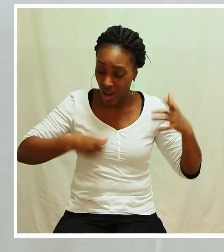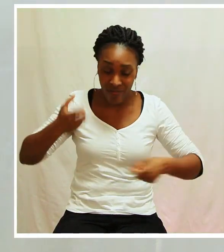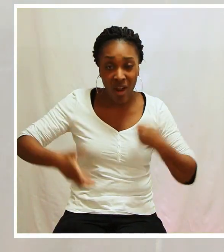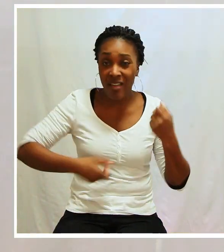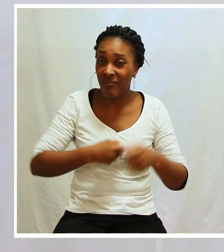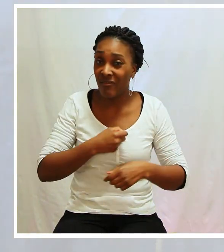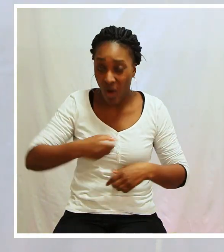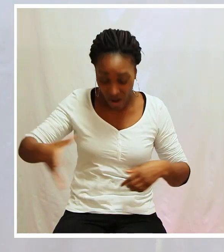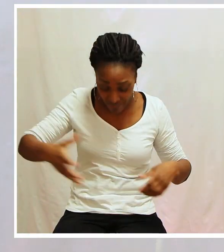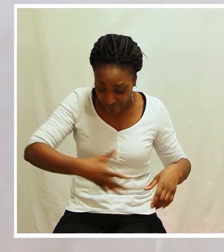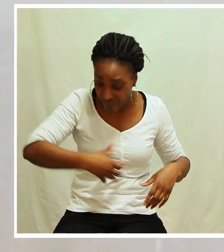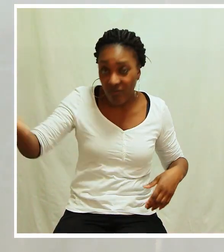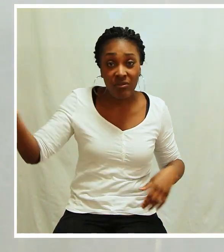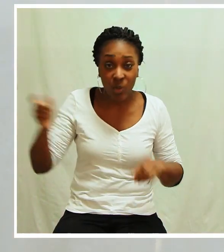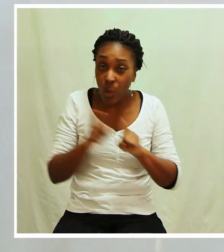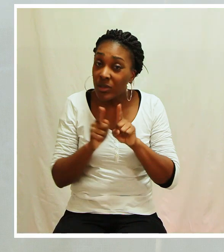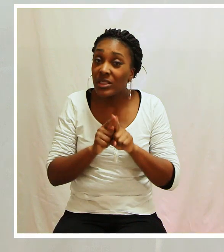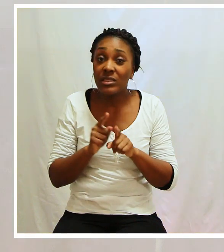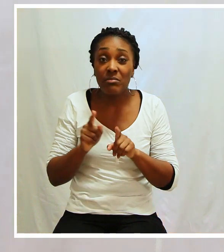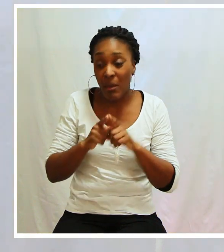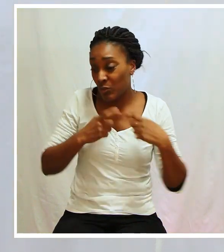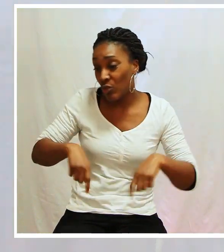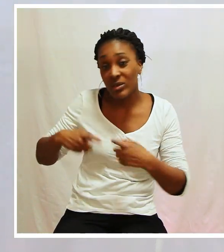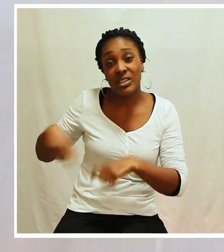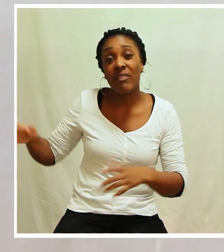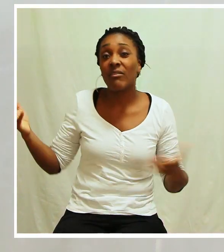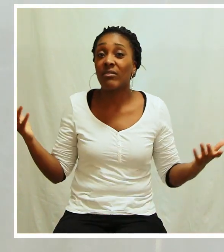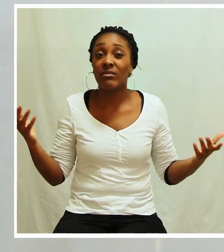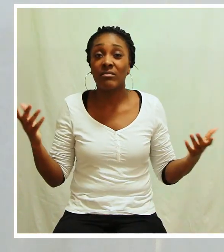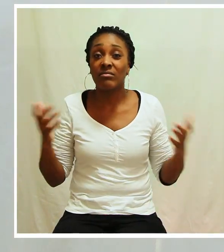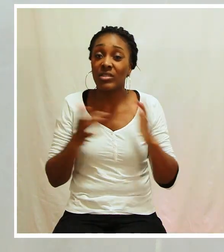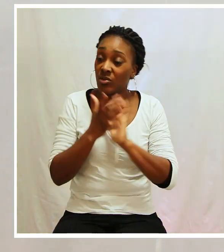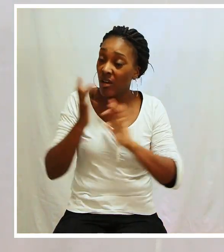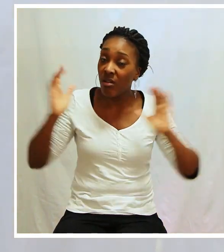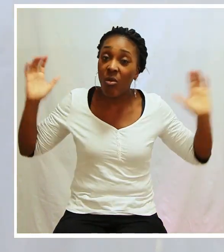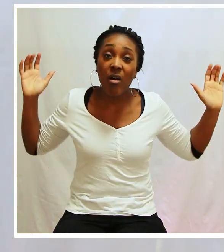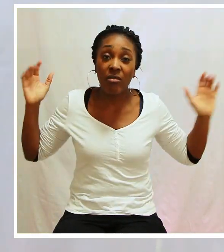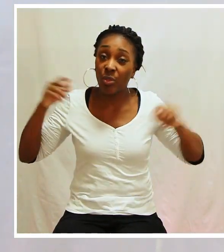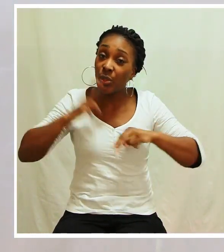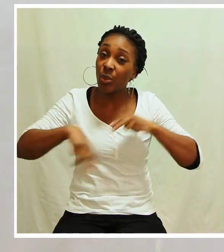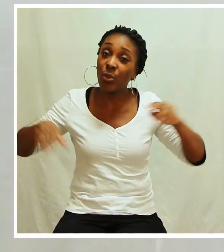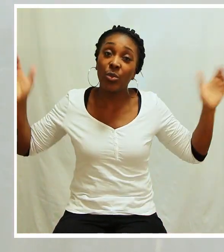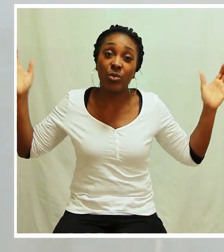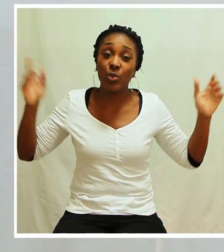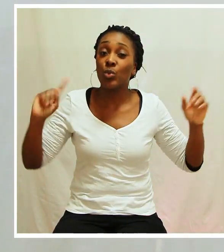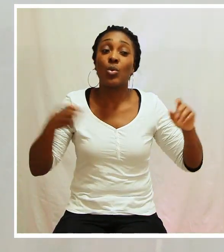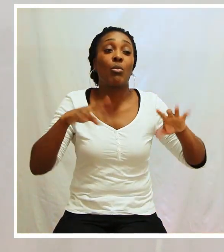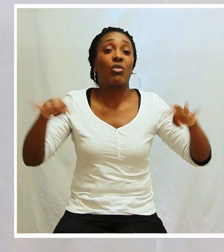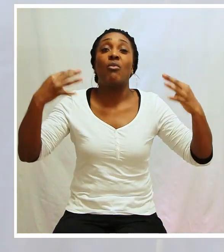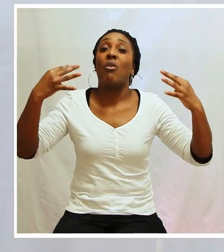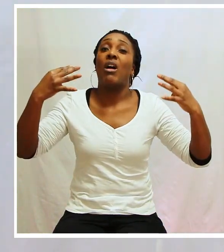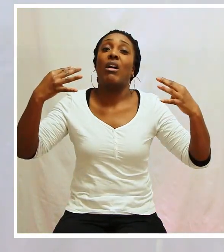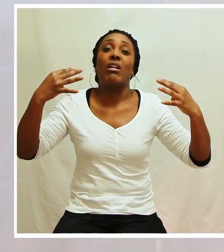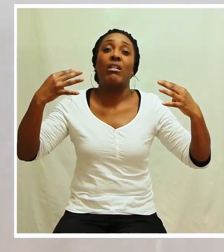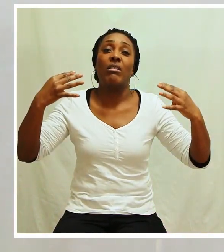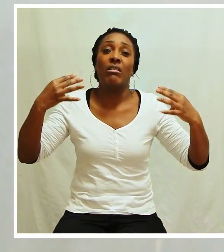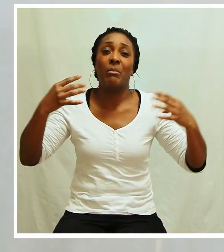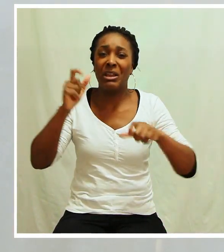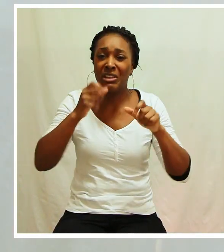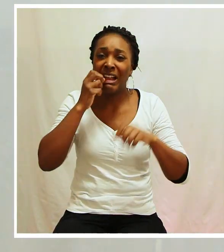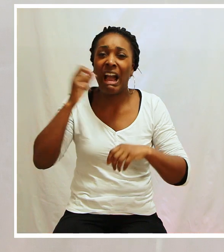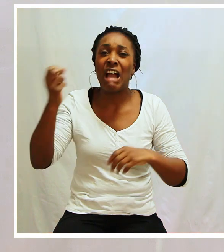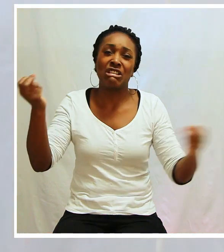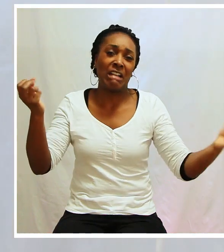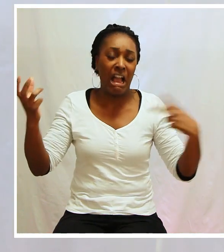comme Joseph, on lui a enlevé sa propre tunique et on l'a mis sur une croix. Il était nu. À la vue de tous, on lui a craché